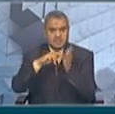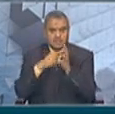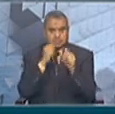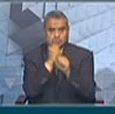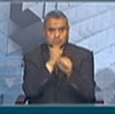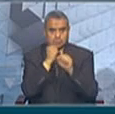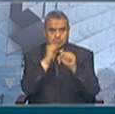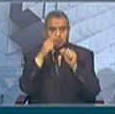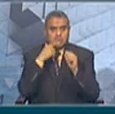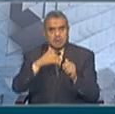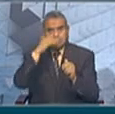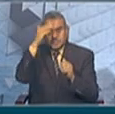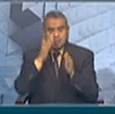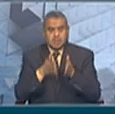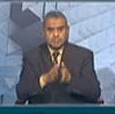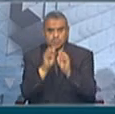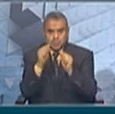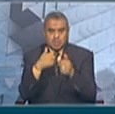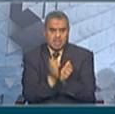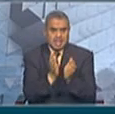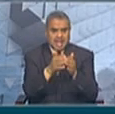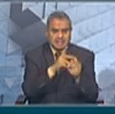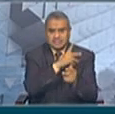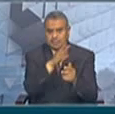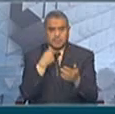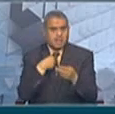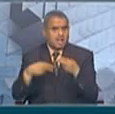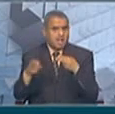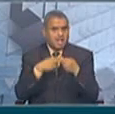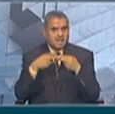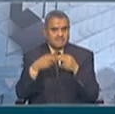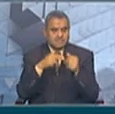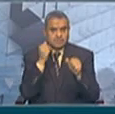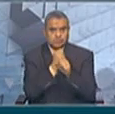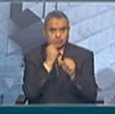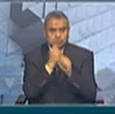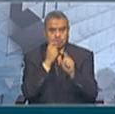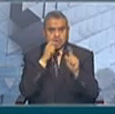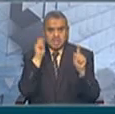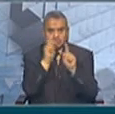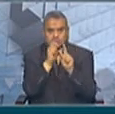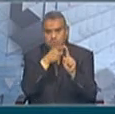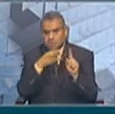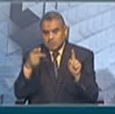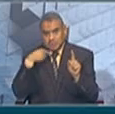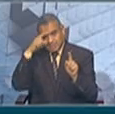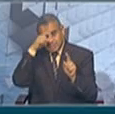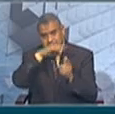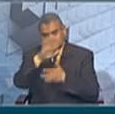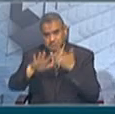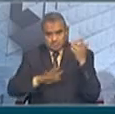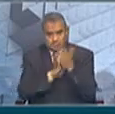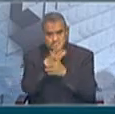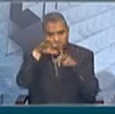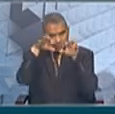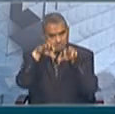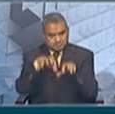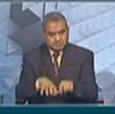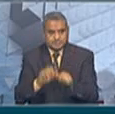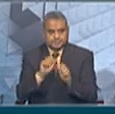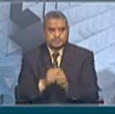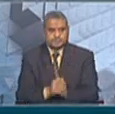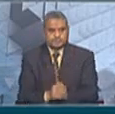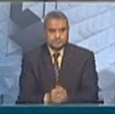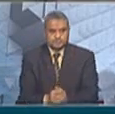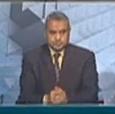الاختصاصيين المستقلين عن الأحزاب والقوى السياسية للقيام بالإصلاحات اللازمة لإنقاذ لبنان.